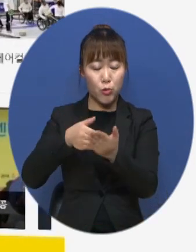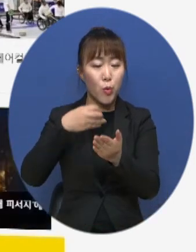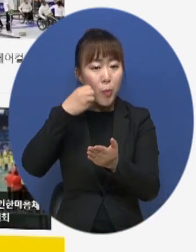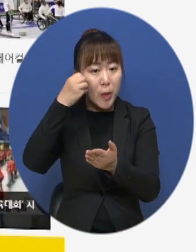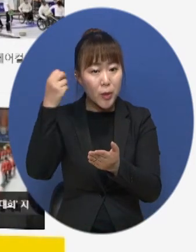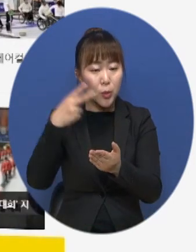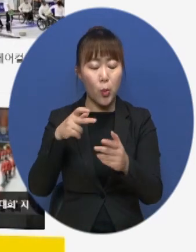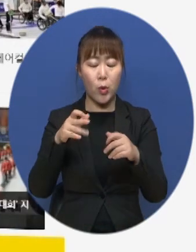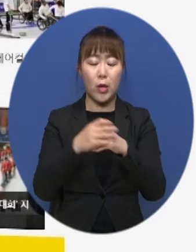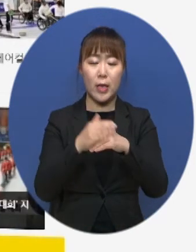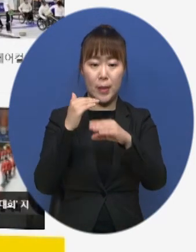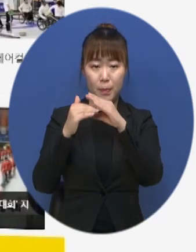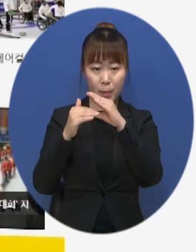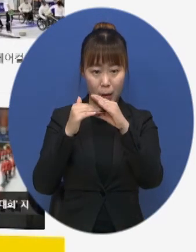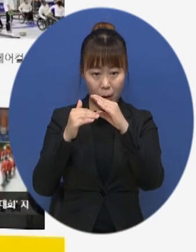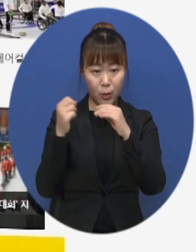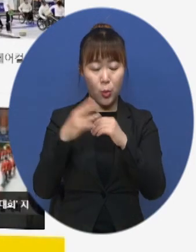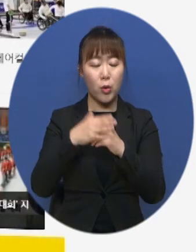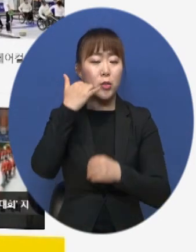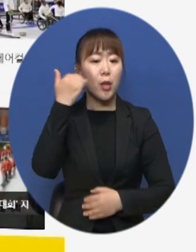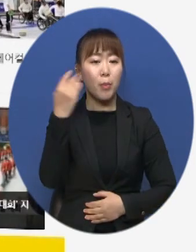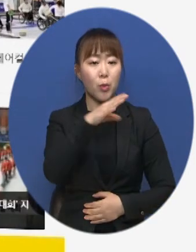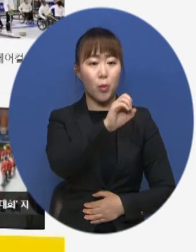홈페이지 또는 전자우편,